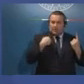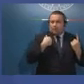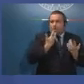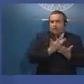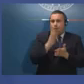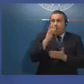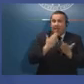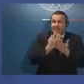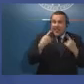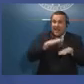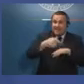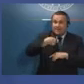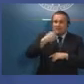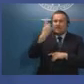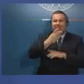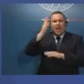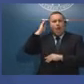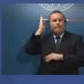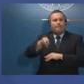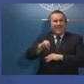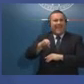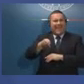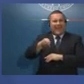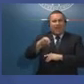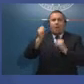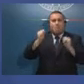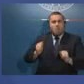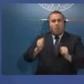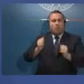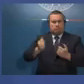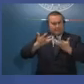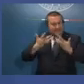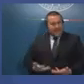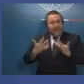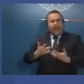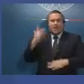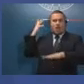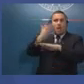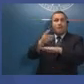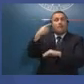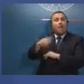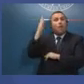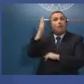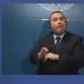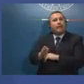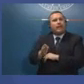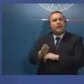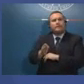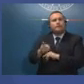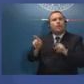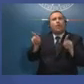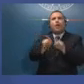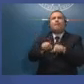elevate e vengano anche irrogate in modo rapido e certo non costituiscono mai una